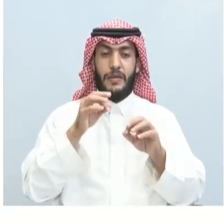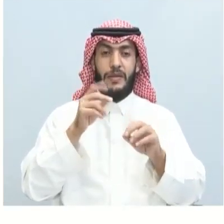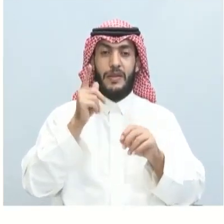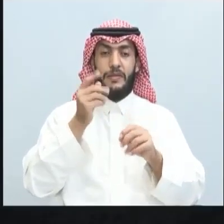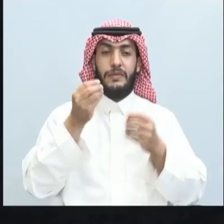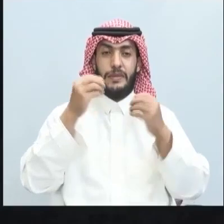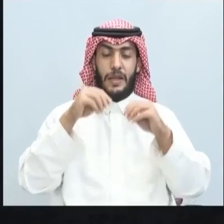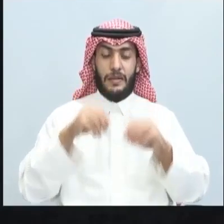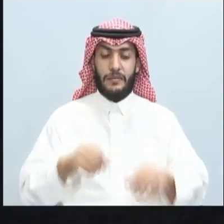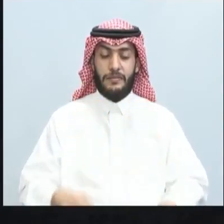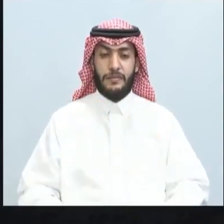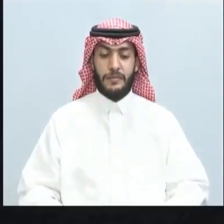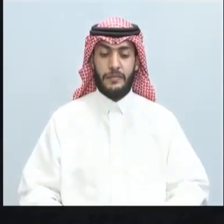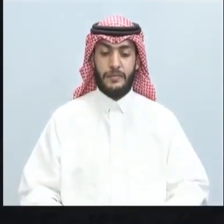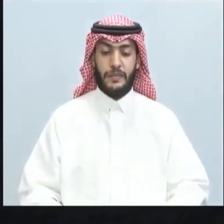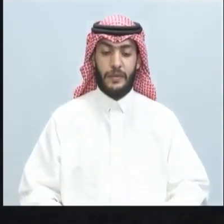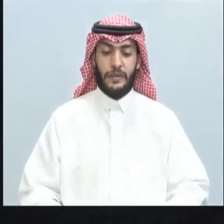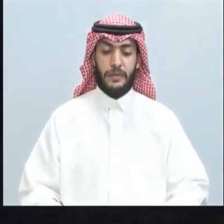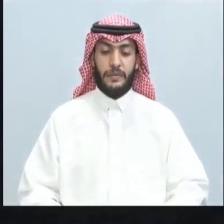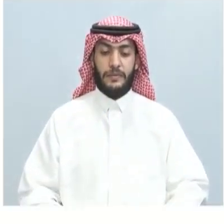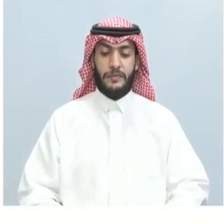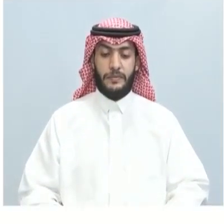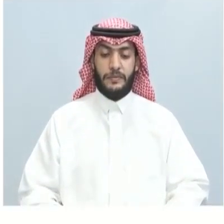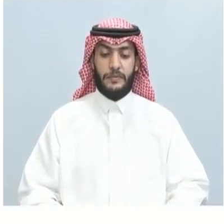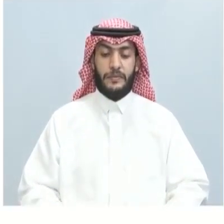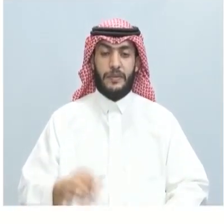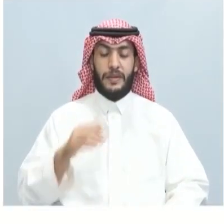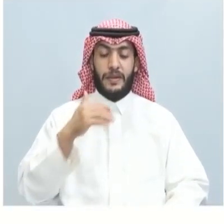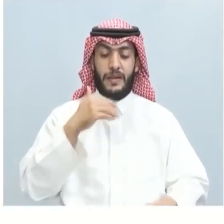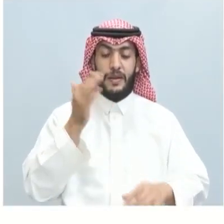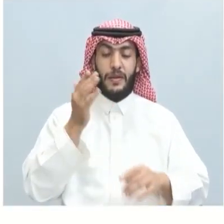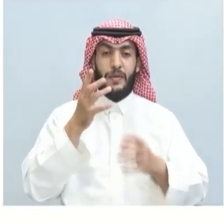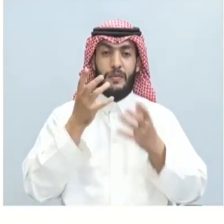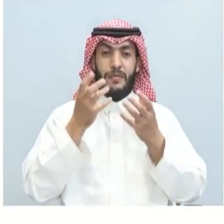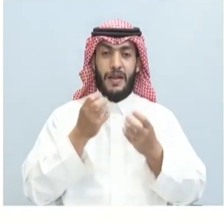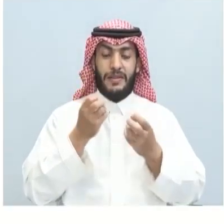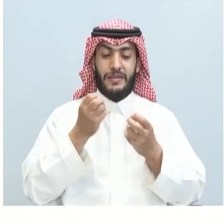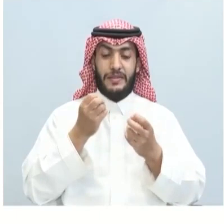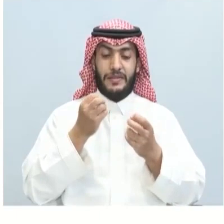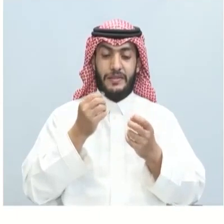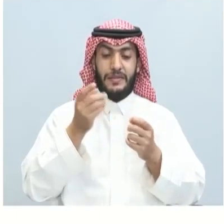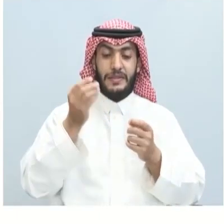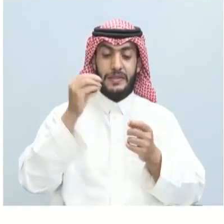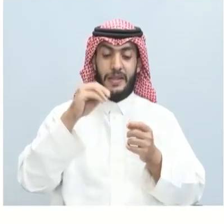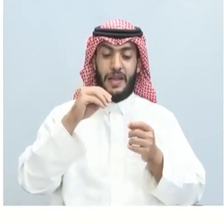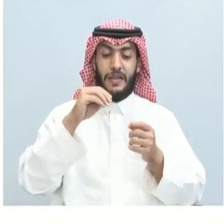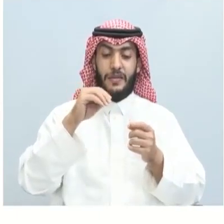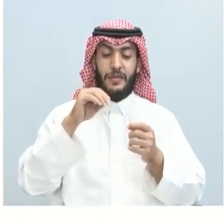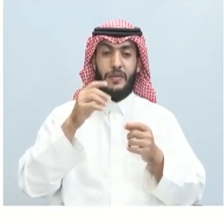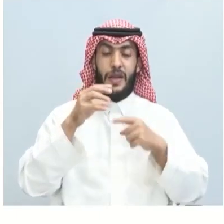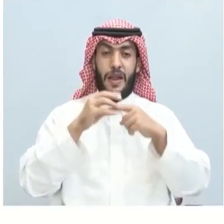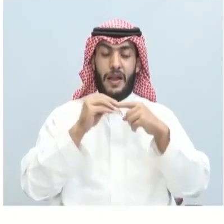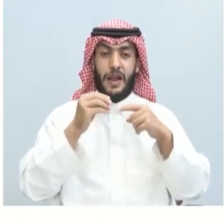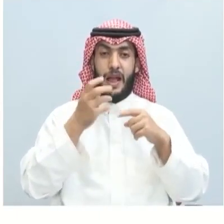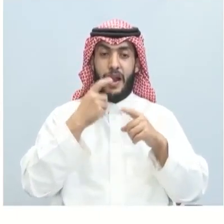كيو تزيد في التفاعل الطار والتفاعل الماص زياده درجه الحراره ونقصان